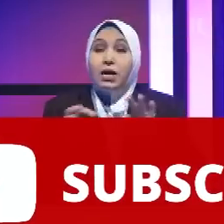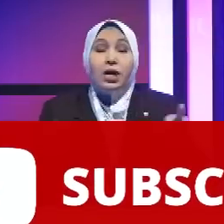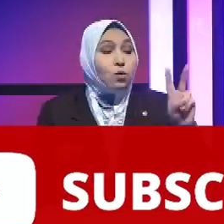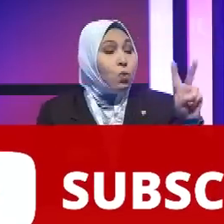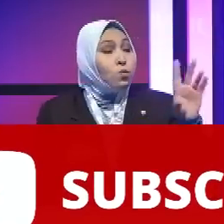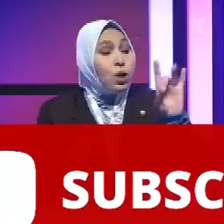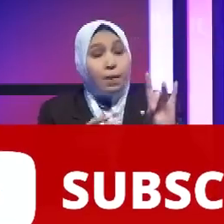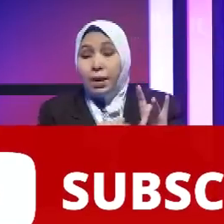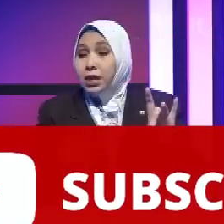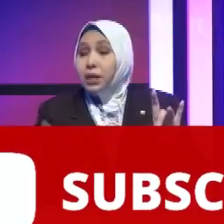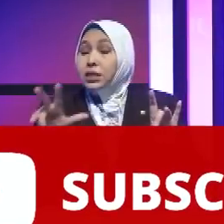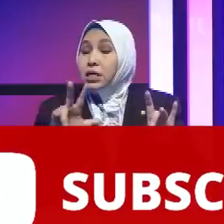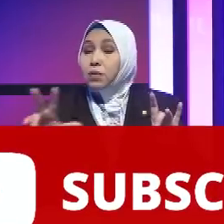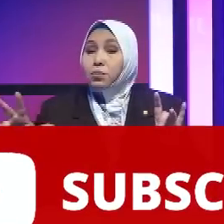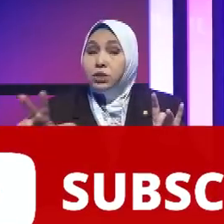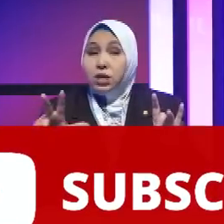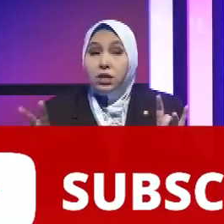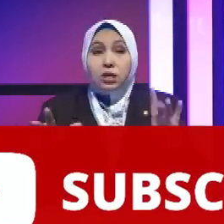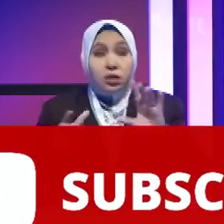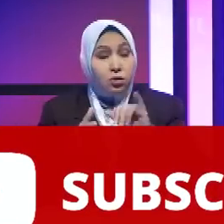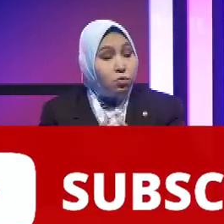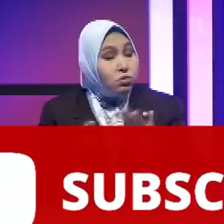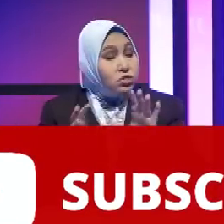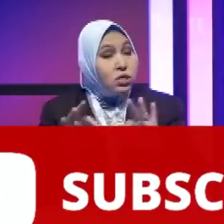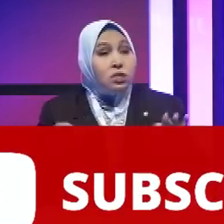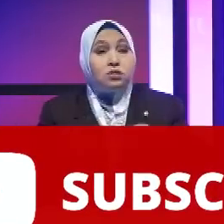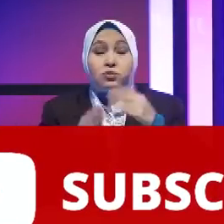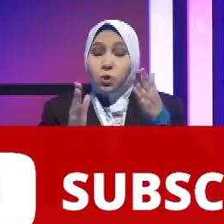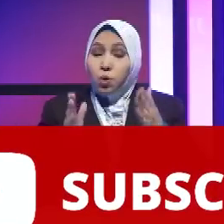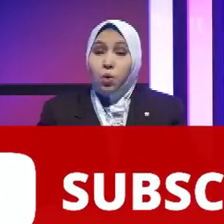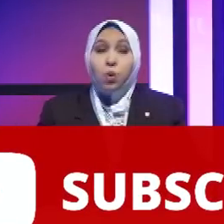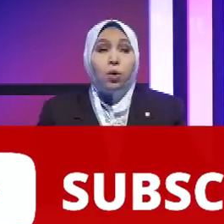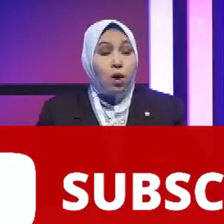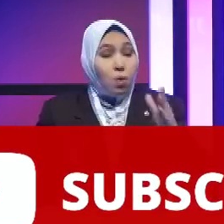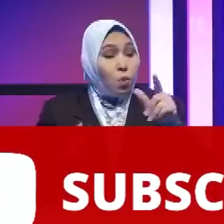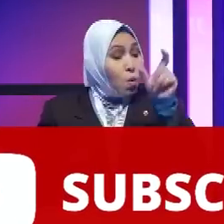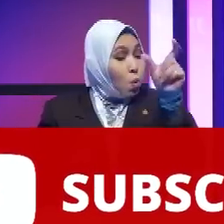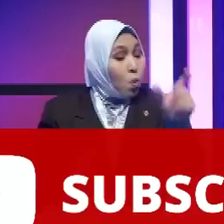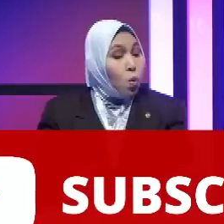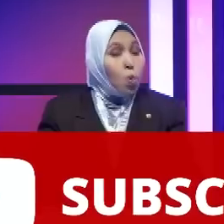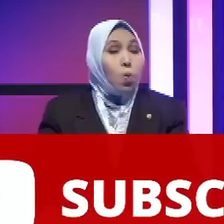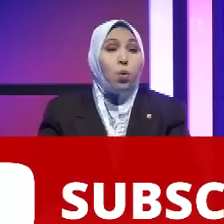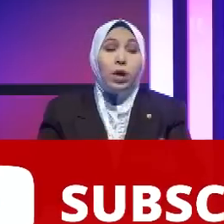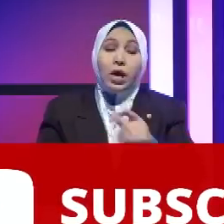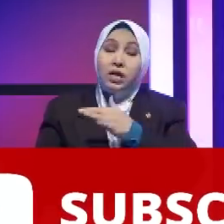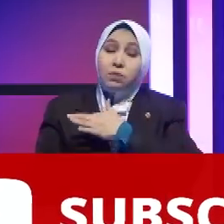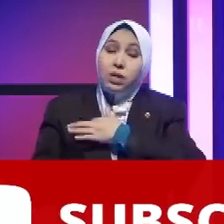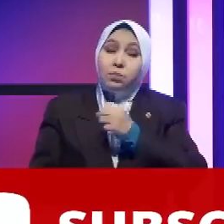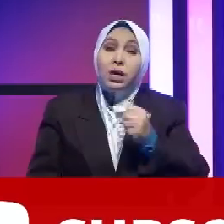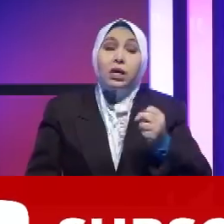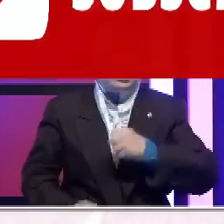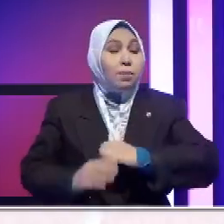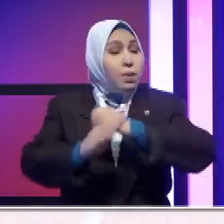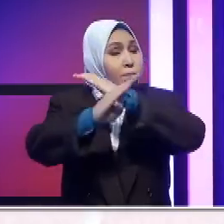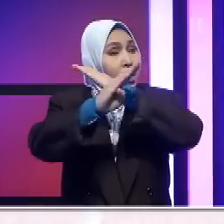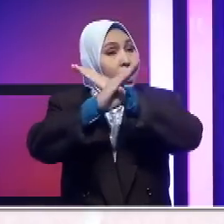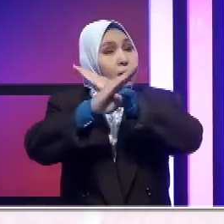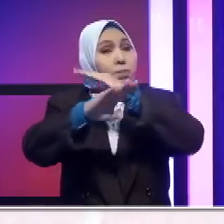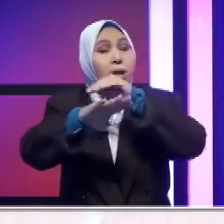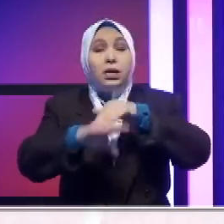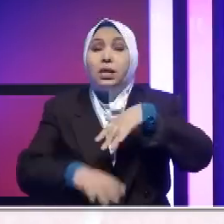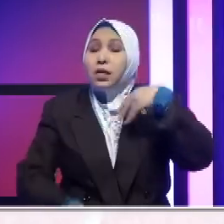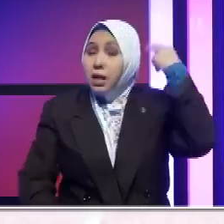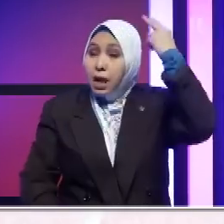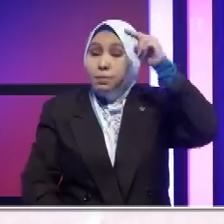hingga 33 sehingga hujung itu, kisah seorang mukmin daripada kerabat Fir'aun dan pembelaannya terhadap